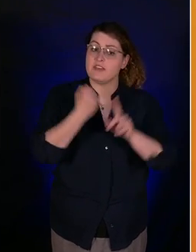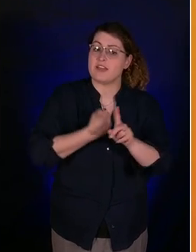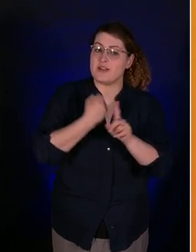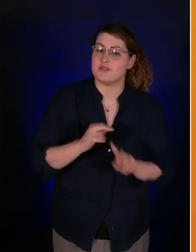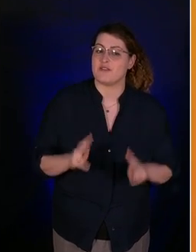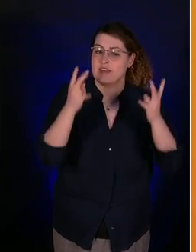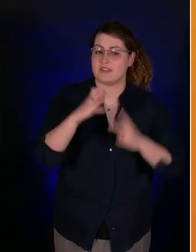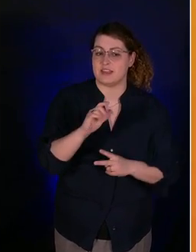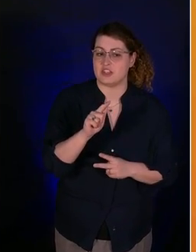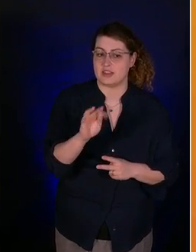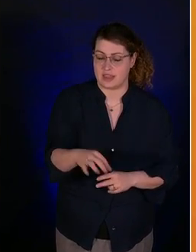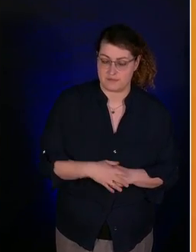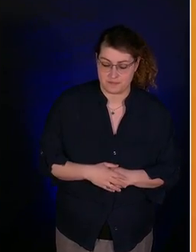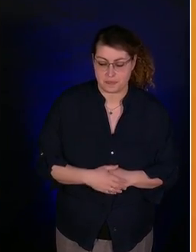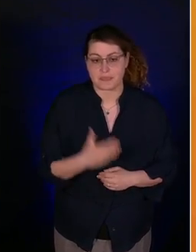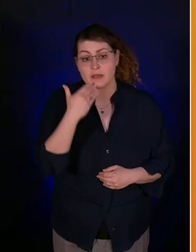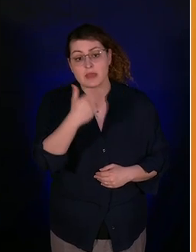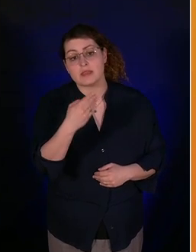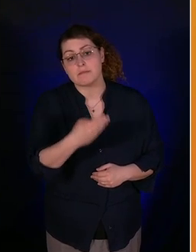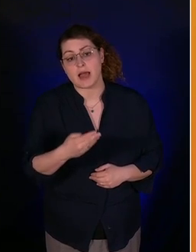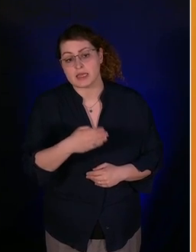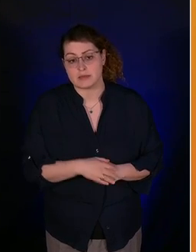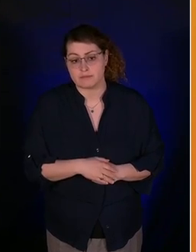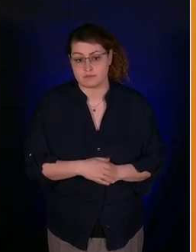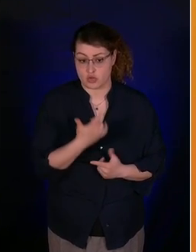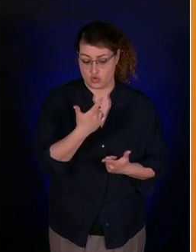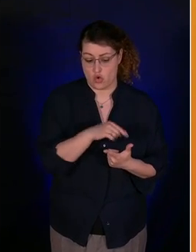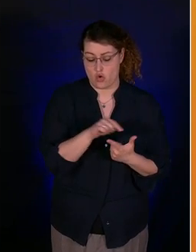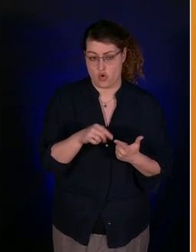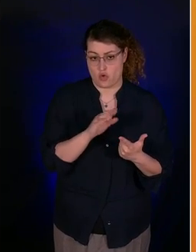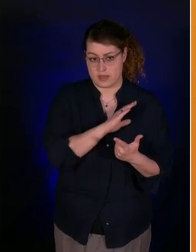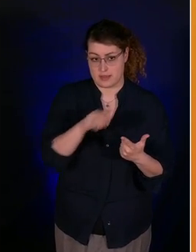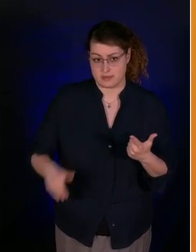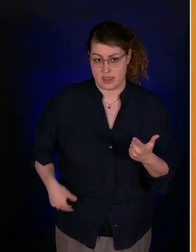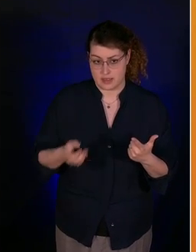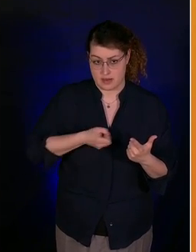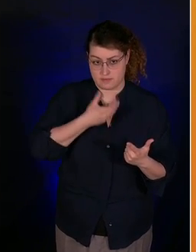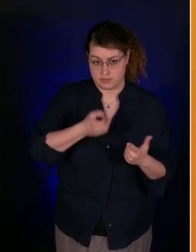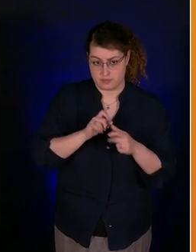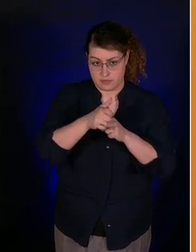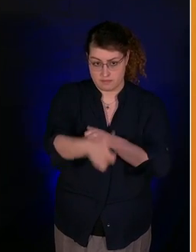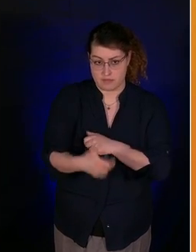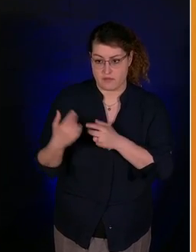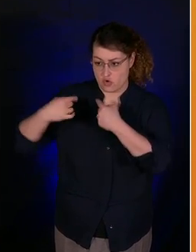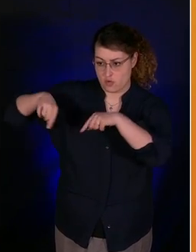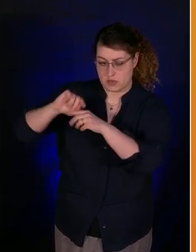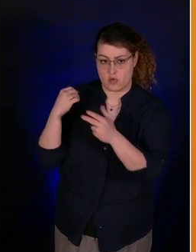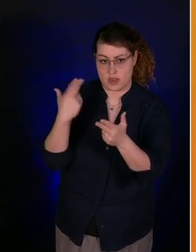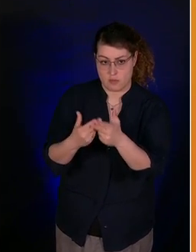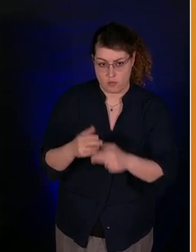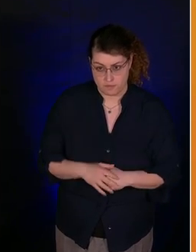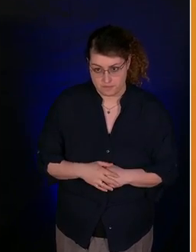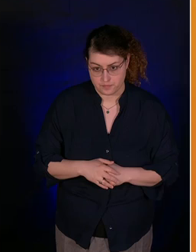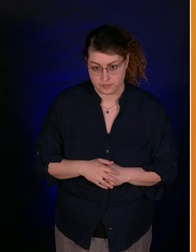CGT. Alors merci Marie. On a 2 dernières interventions avant la réponse de la commission. Donc Michel Molzin peut se